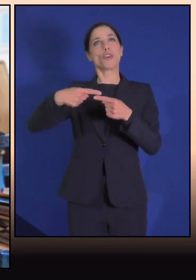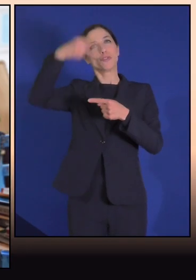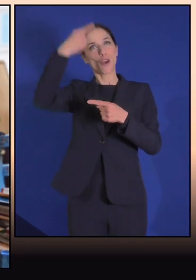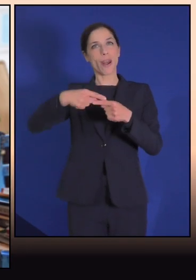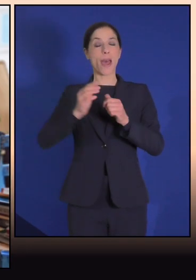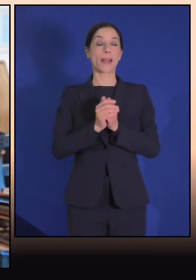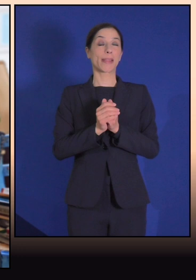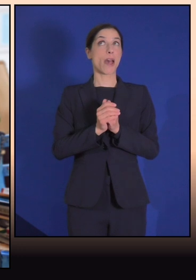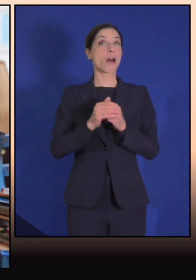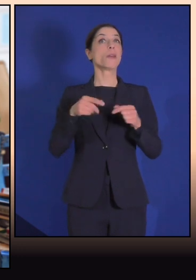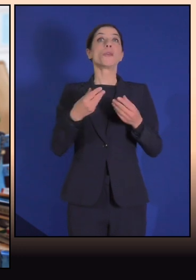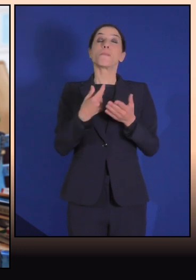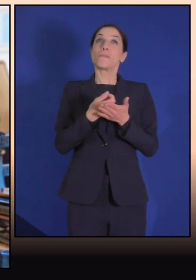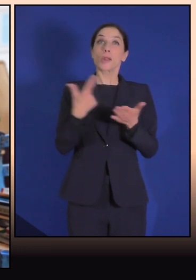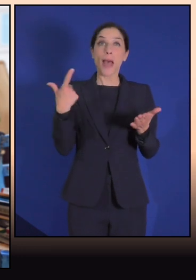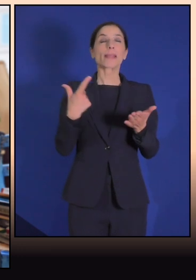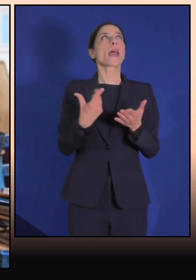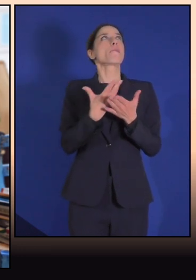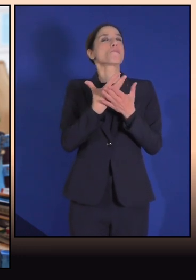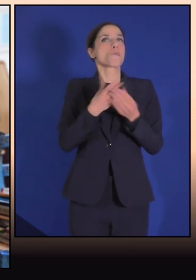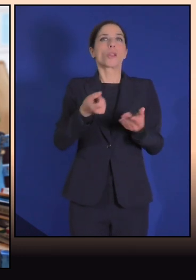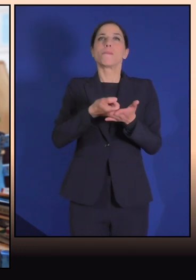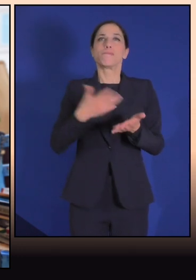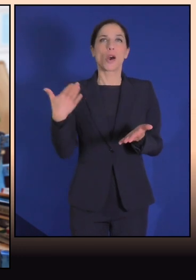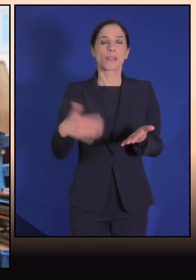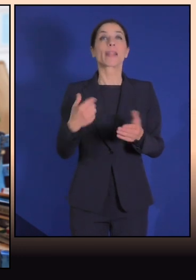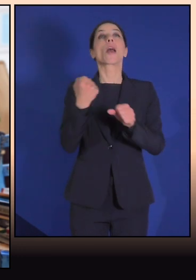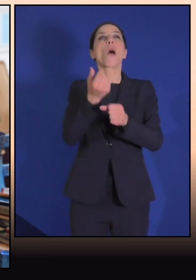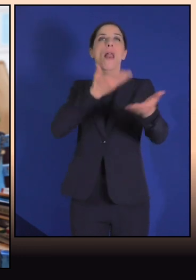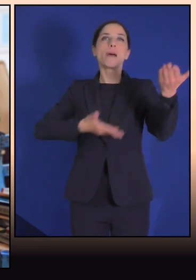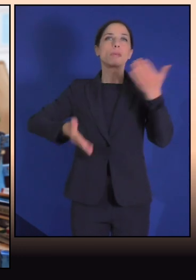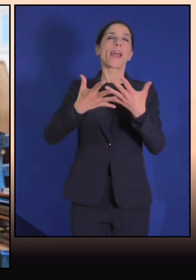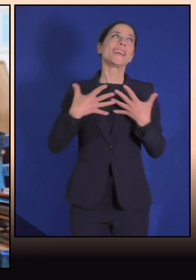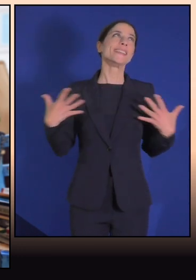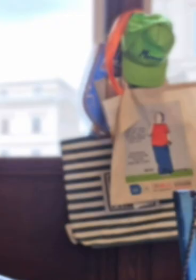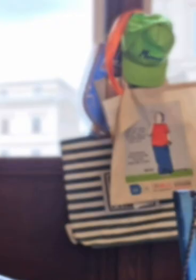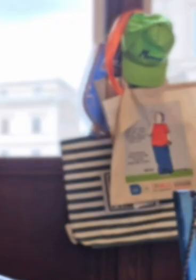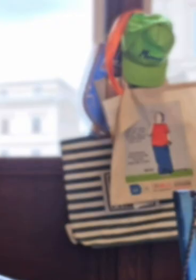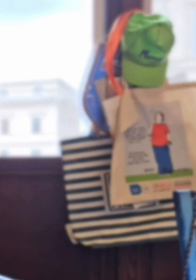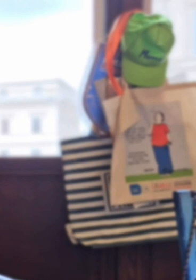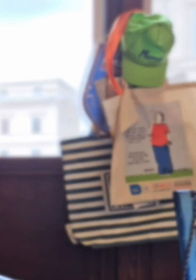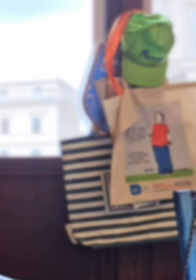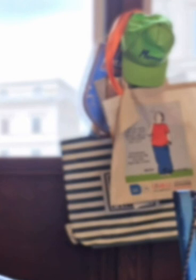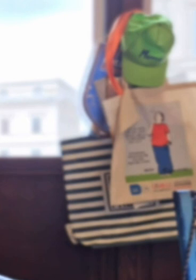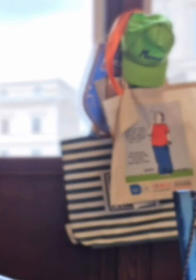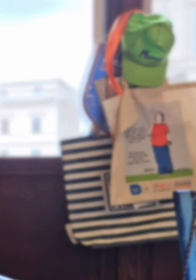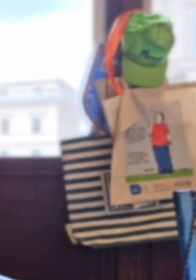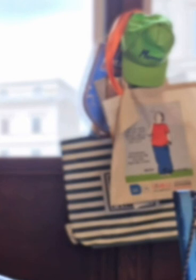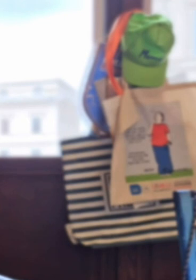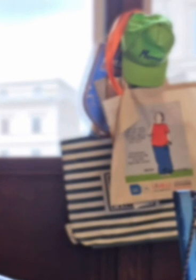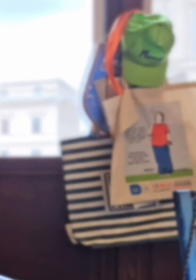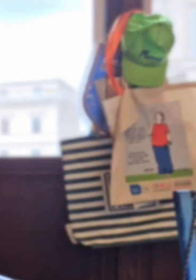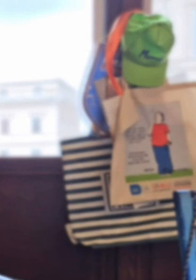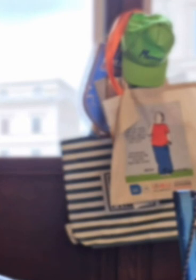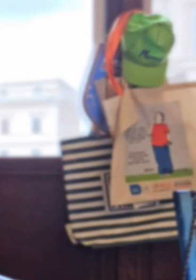Importante, molto importante collaborare insieme, riuscire a realizzare progetti sempre migliori,